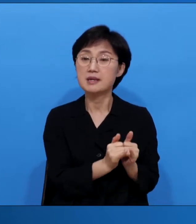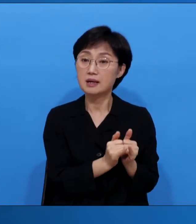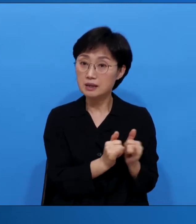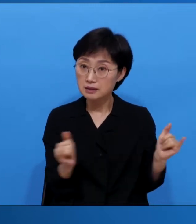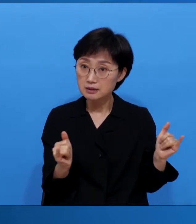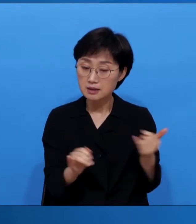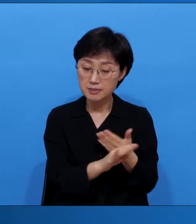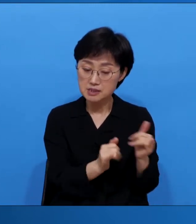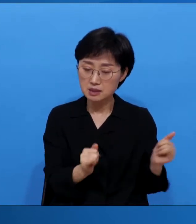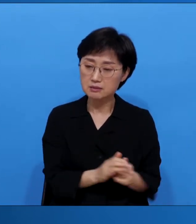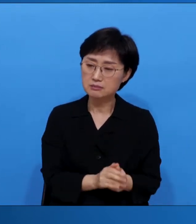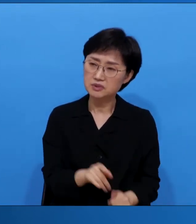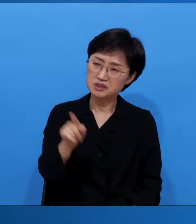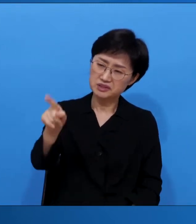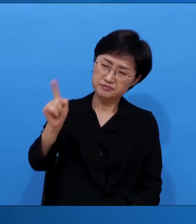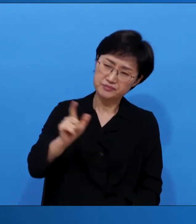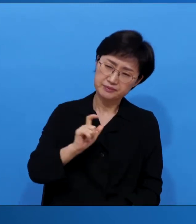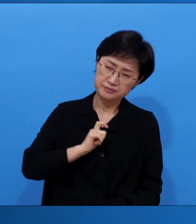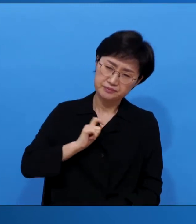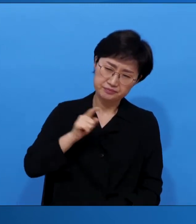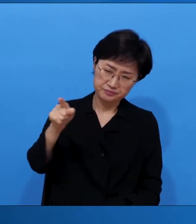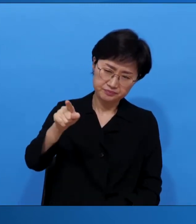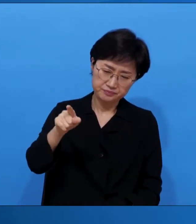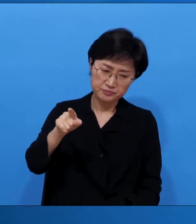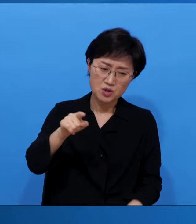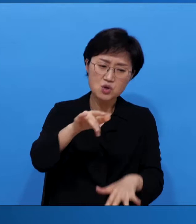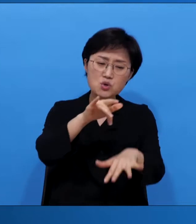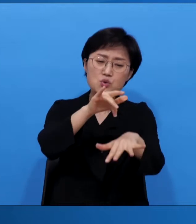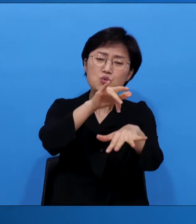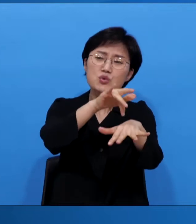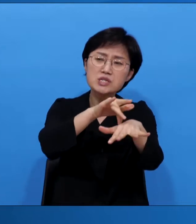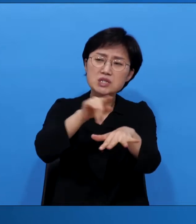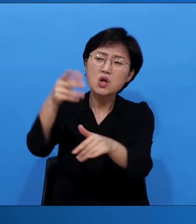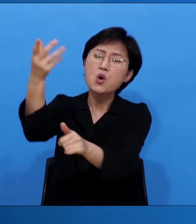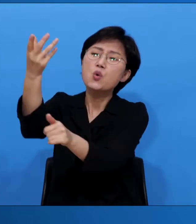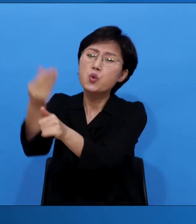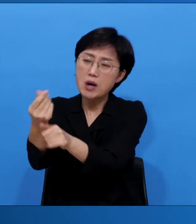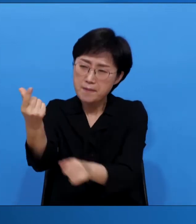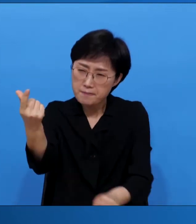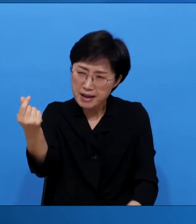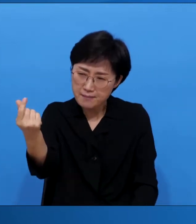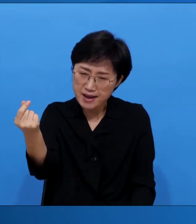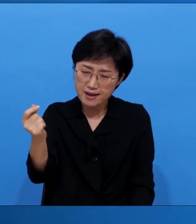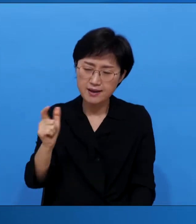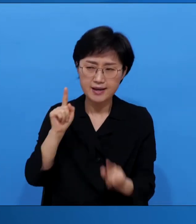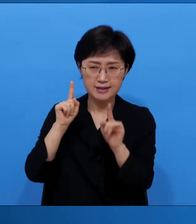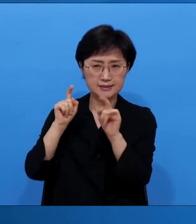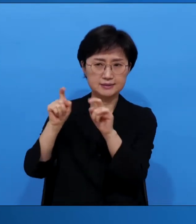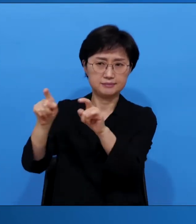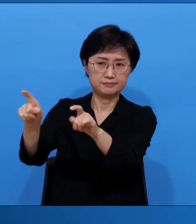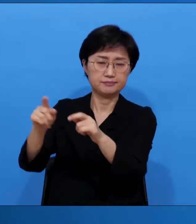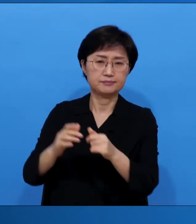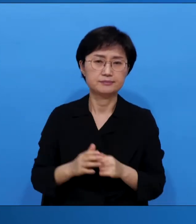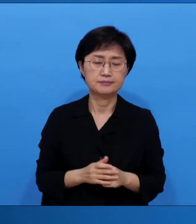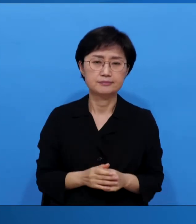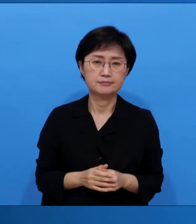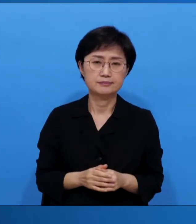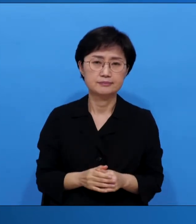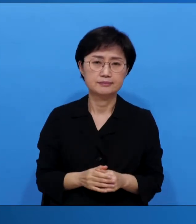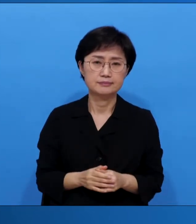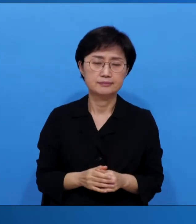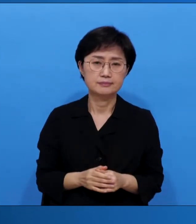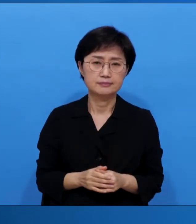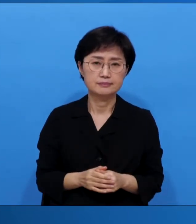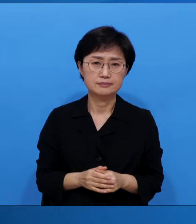저 예수님 보고 귀신 들린 사람이라고. On the other end of the spectrum, the Pharisees are saying that Jesus himself is demon possessed.